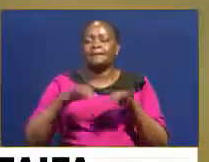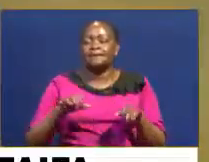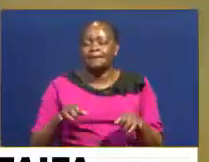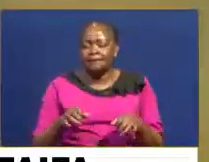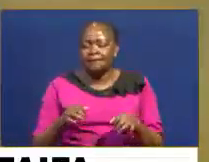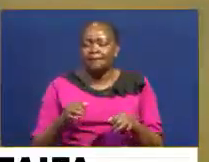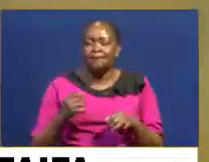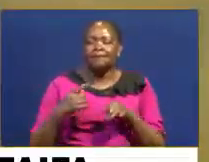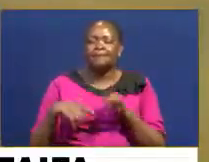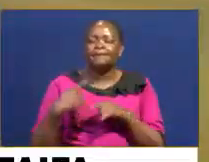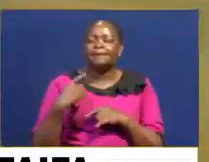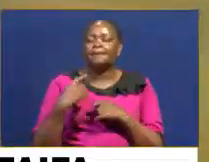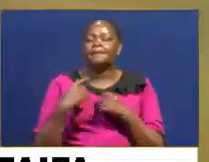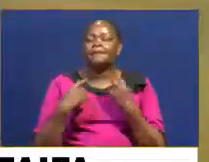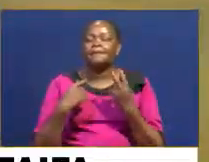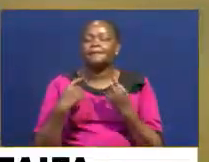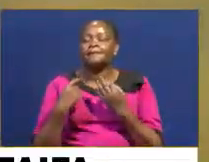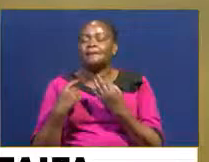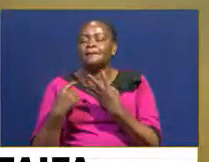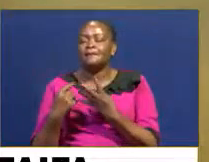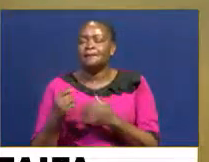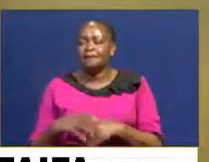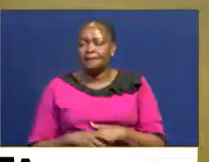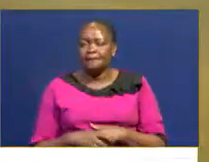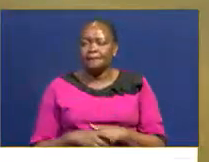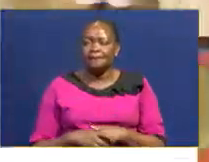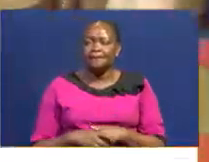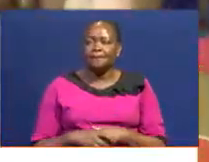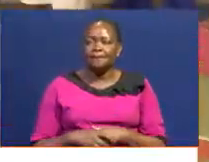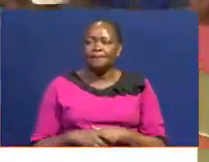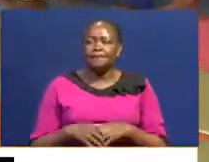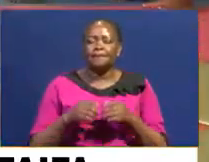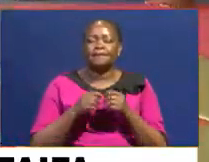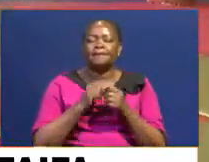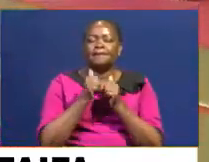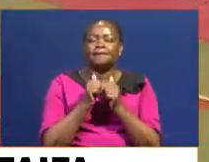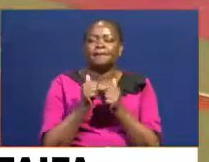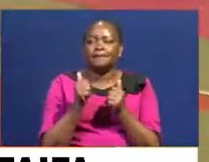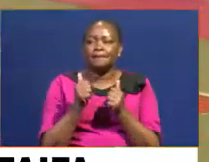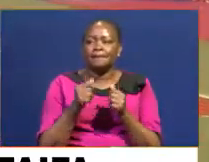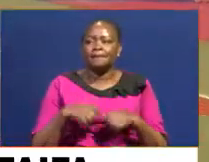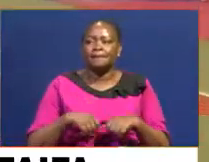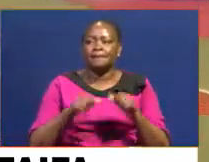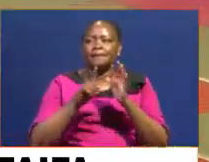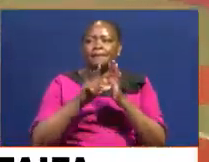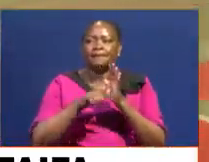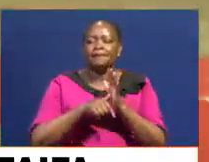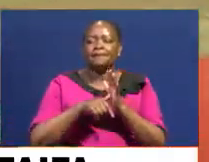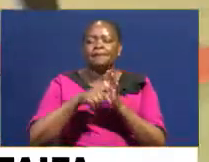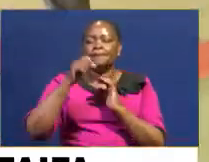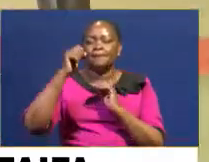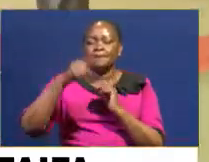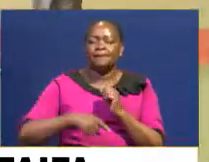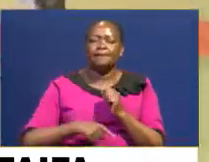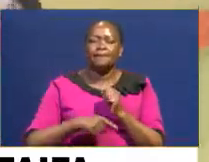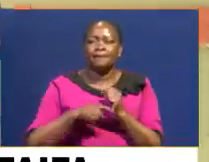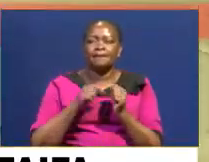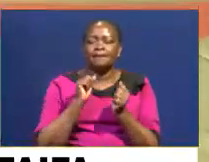Ravine zikichukua nafasi za 2 na 3 na 4 mtawalia. Mashindano ya majaribio yataendelea baadaye mwezi huu.